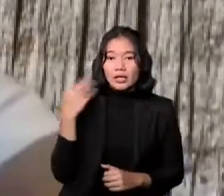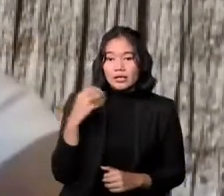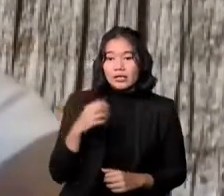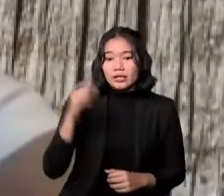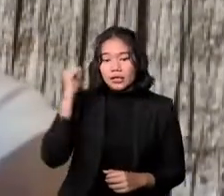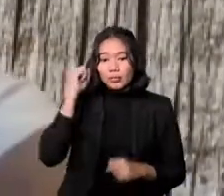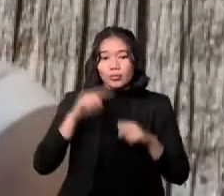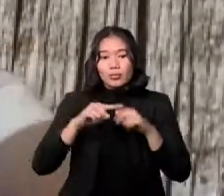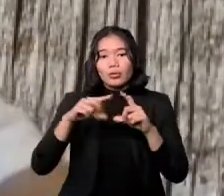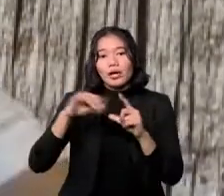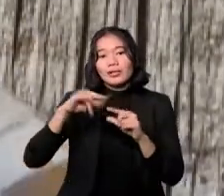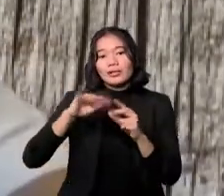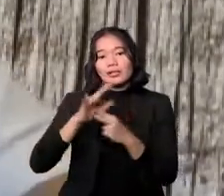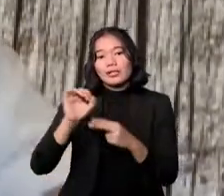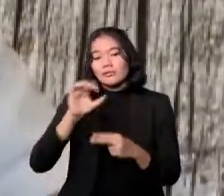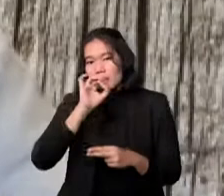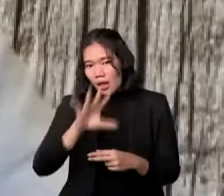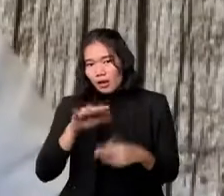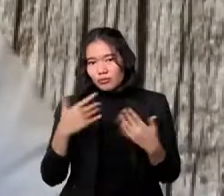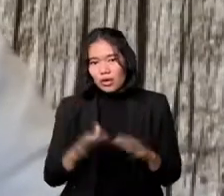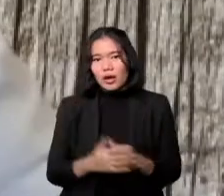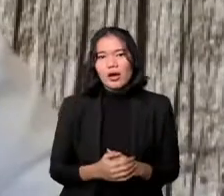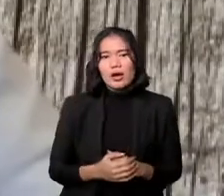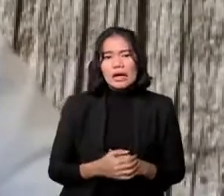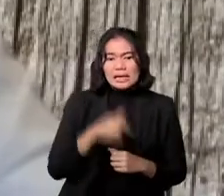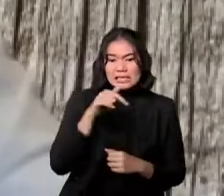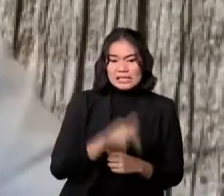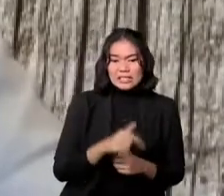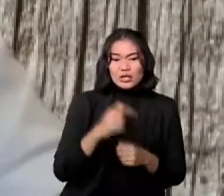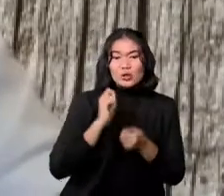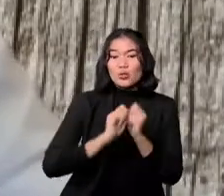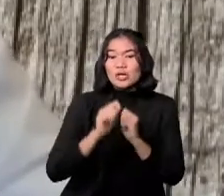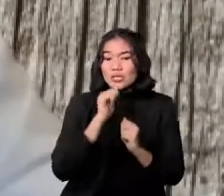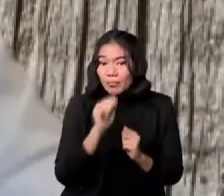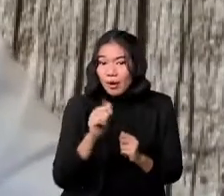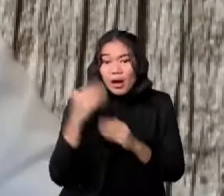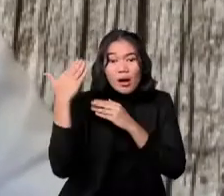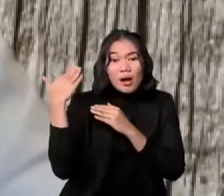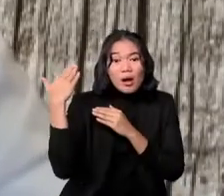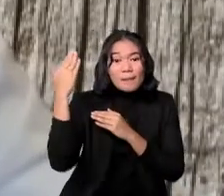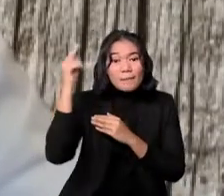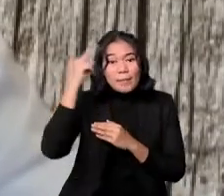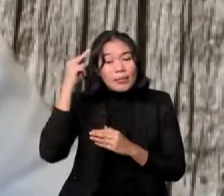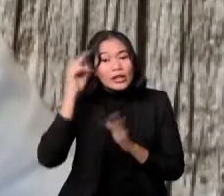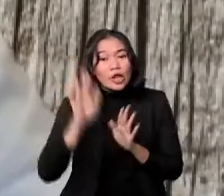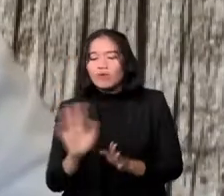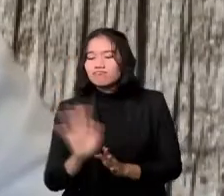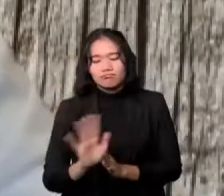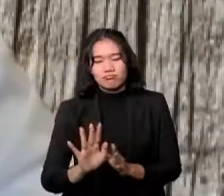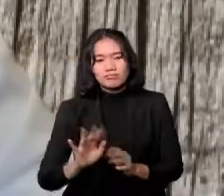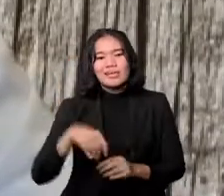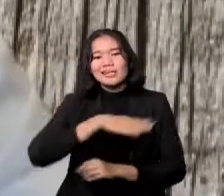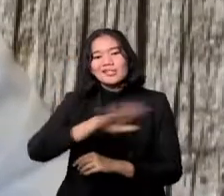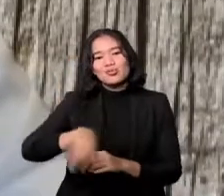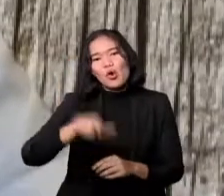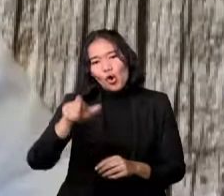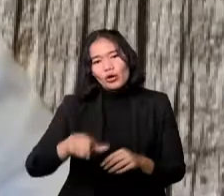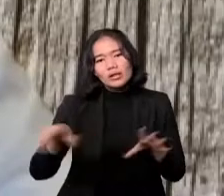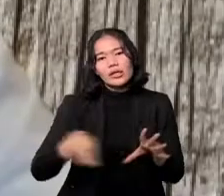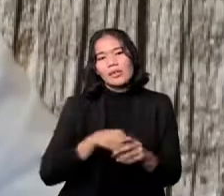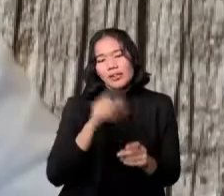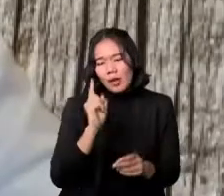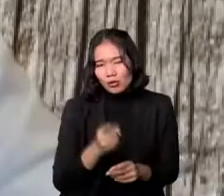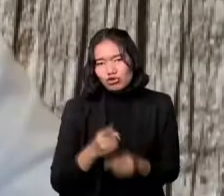disampaikan oleh Bu Kartini bahwa pemerintah ini bukan hanya tugas pemerintah saja, tapi tugas semua pihak. Pemerintah sudah berusaha